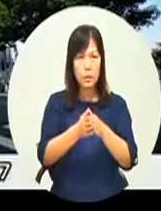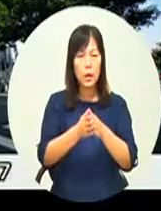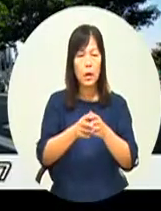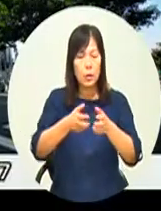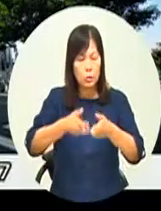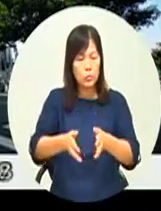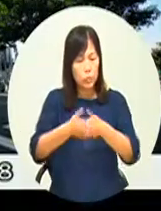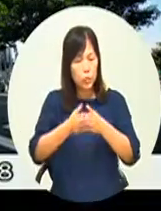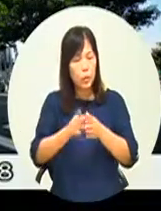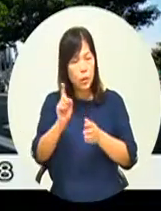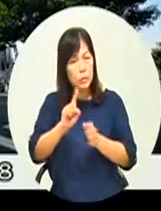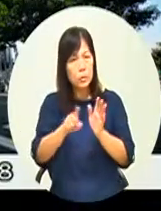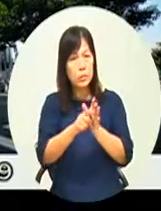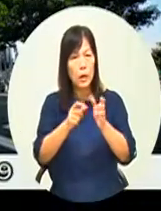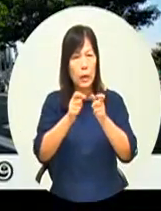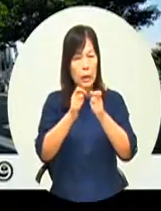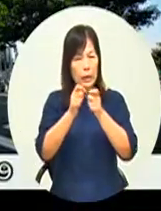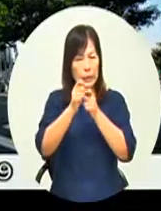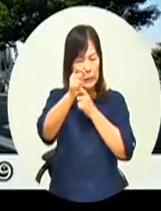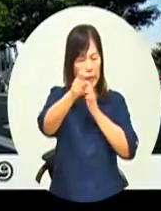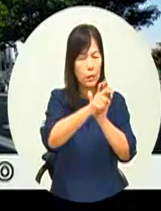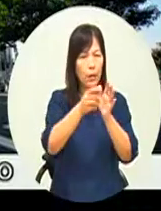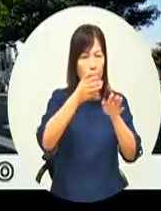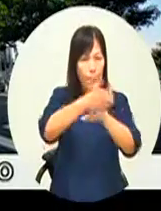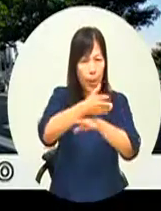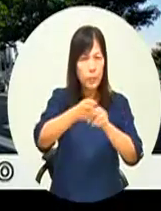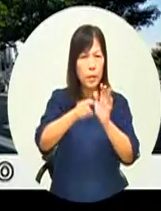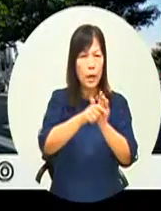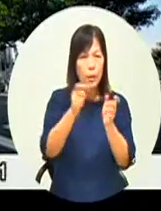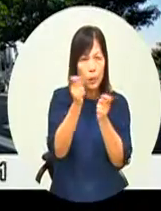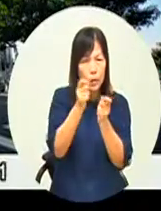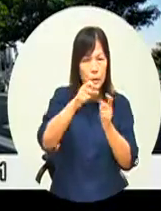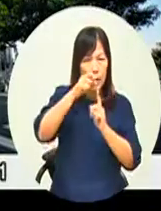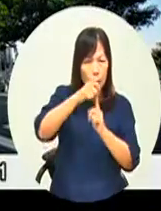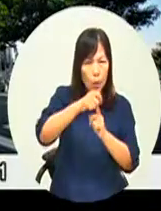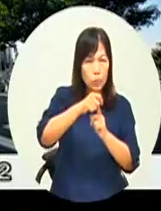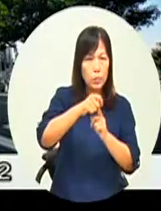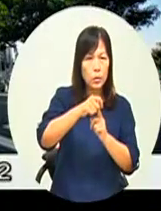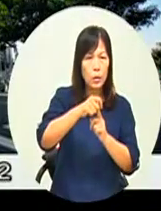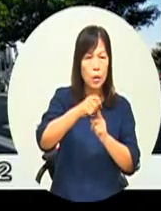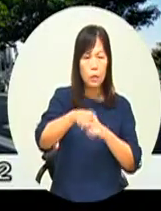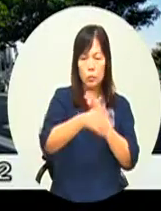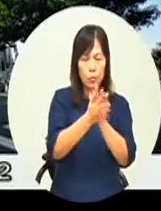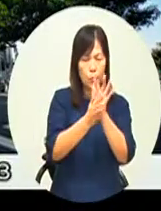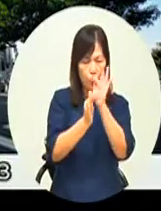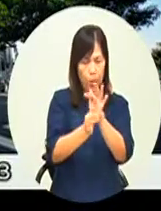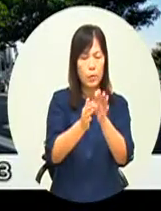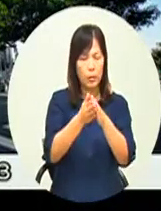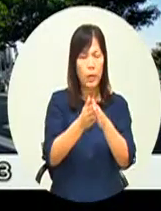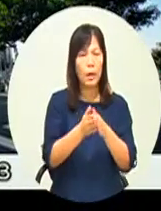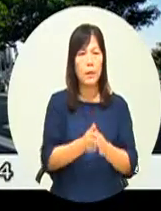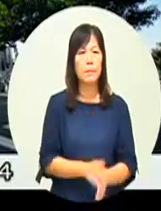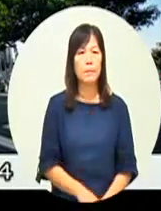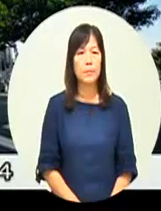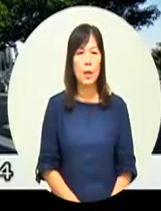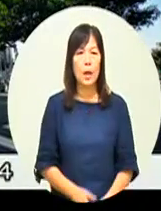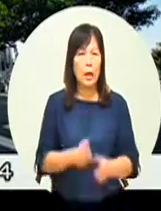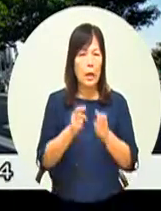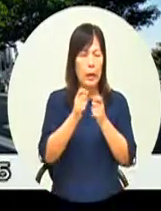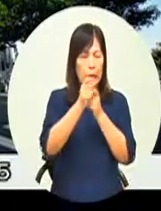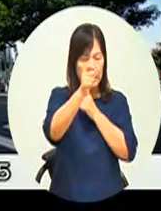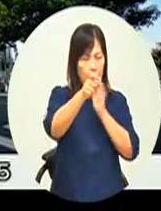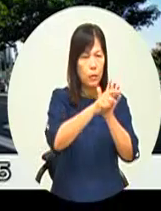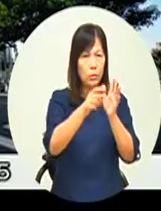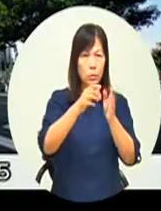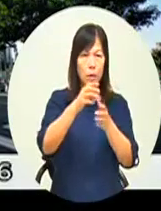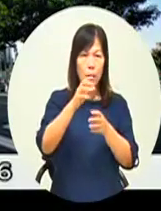一定要长途的巴士跟短程的这个客运公车的路线一定要规划的完善，长途的包